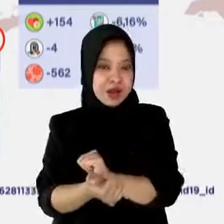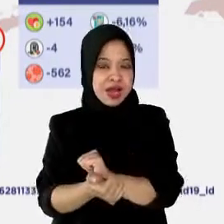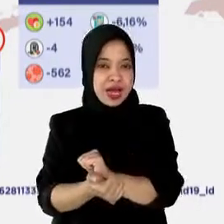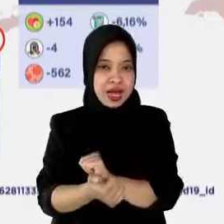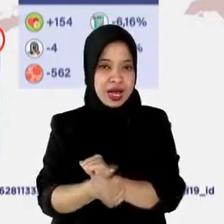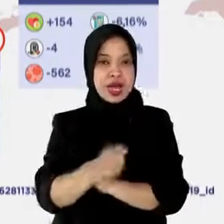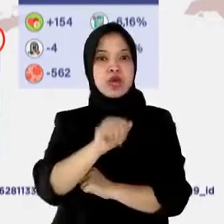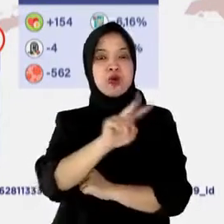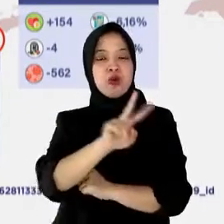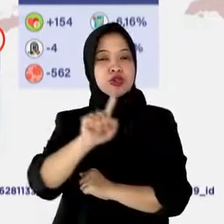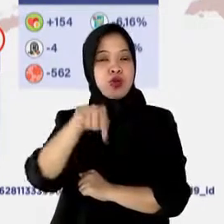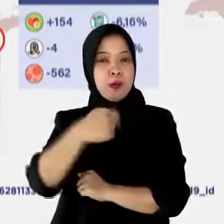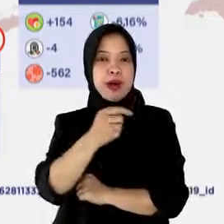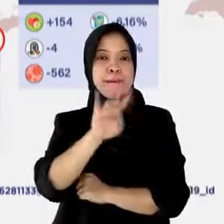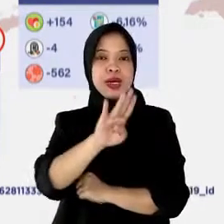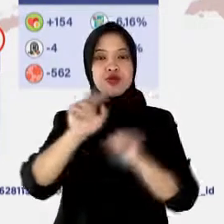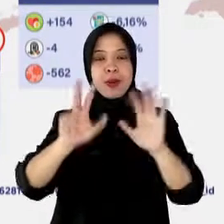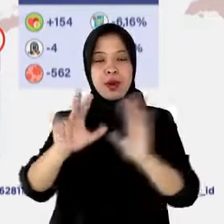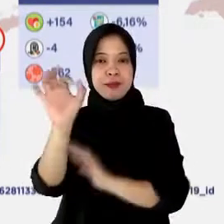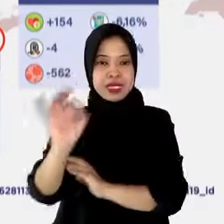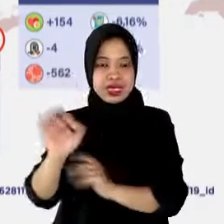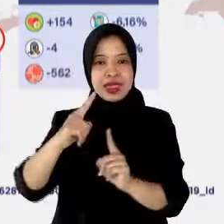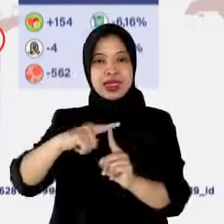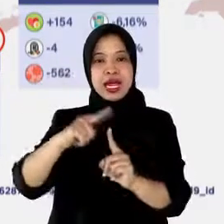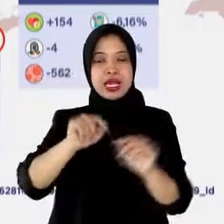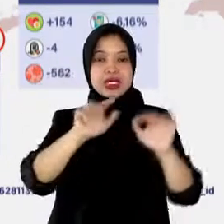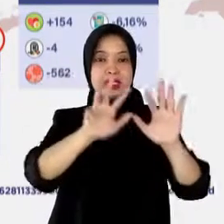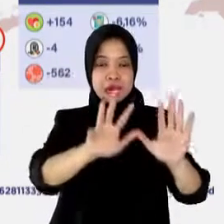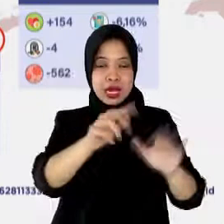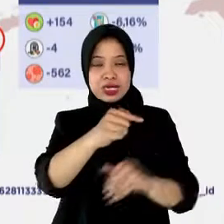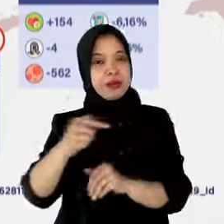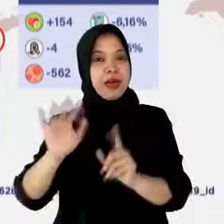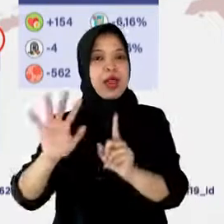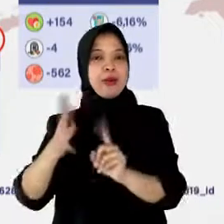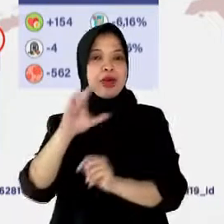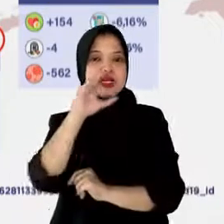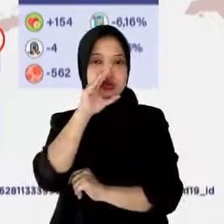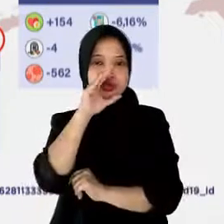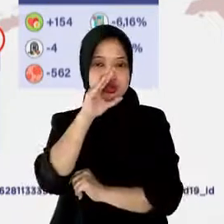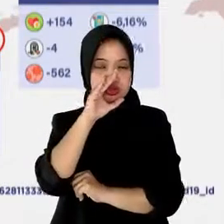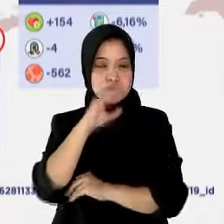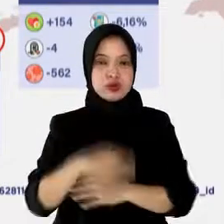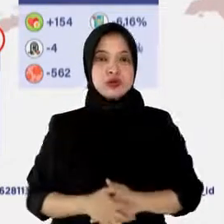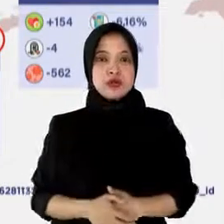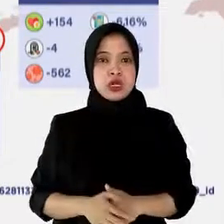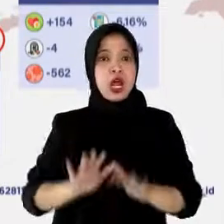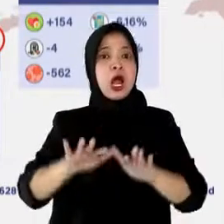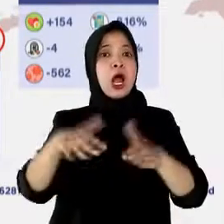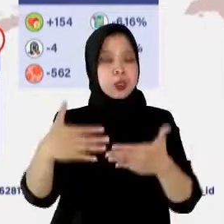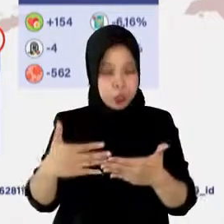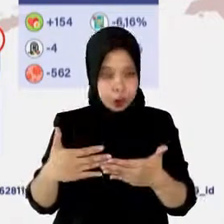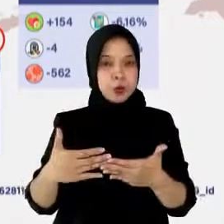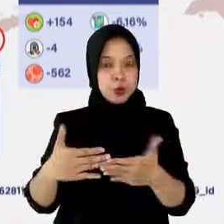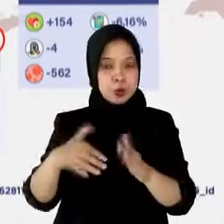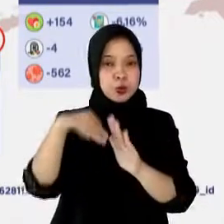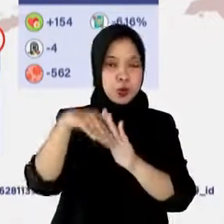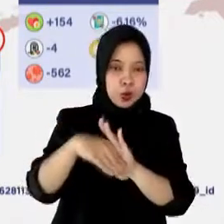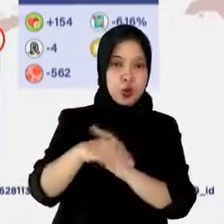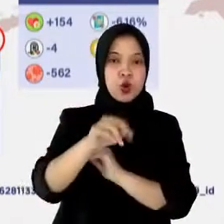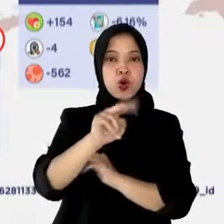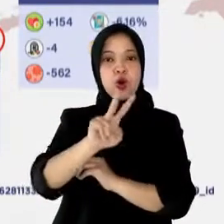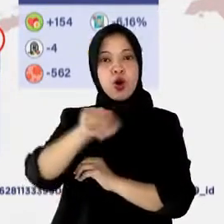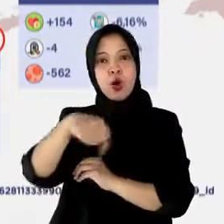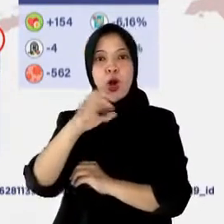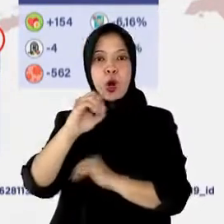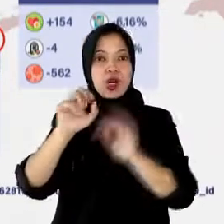21,4 08 persen pada tanggal 9 sampai dengan 15 Agustus atau turun sebesar 2,0